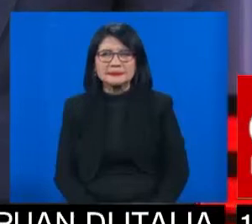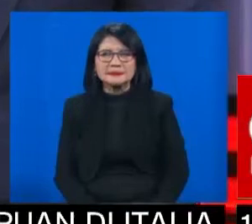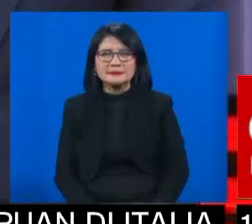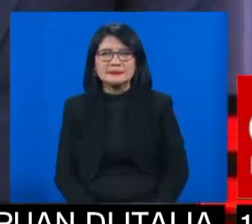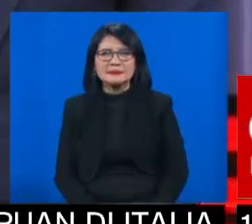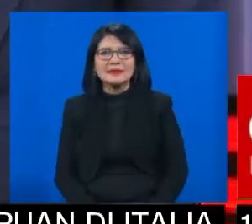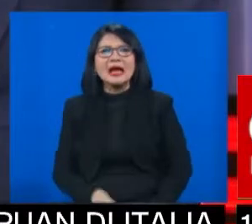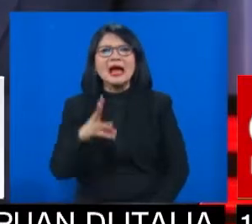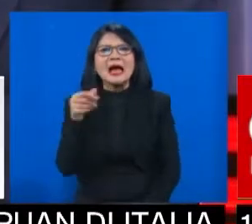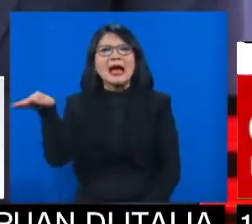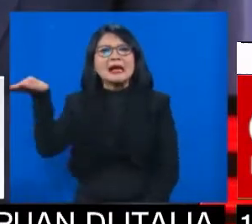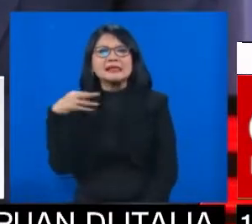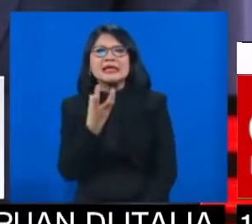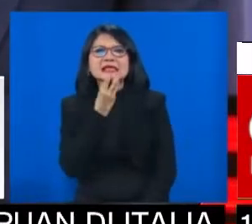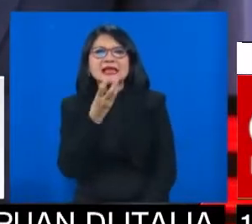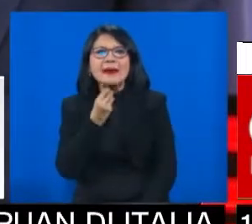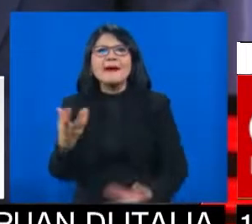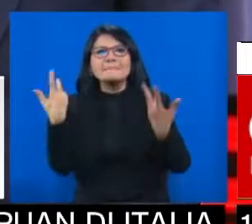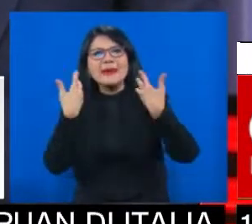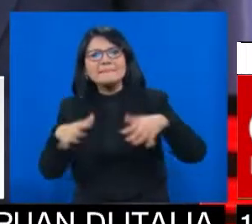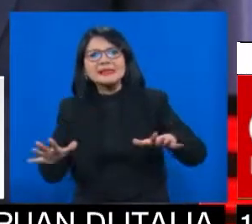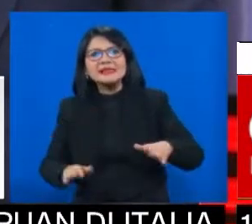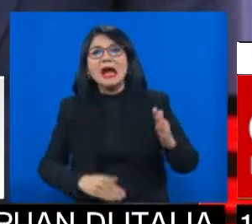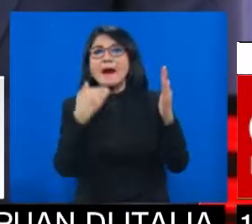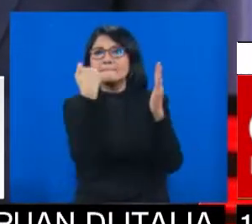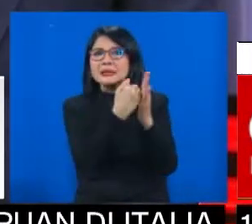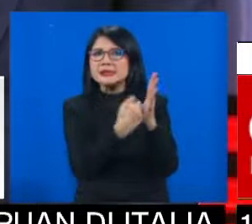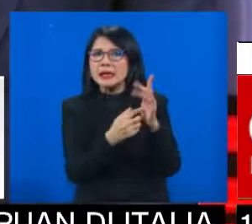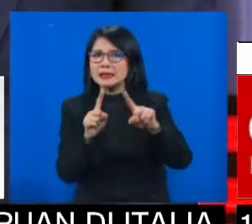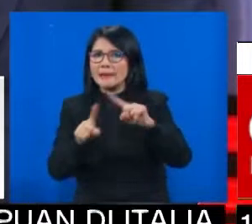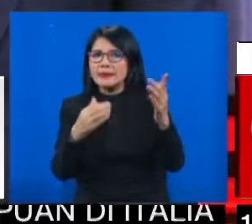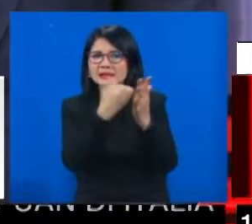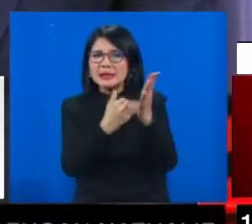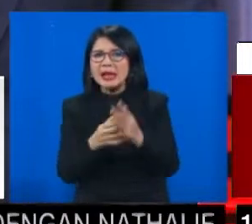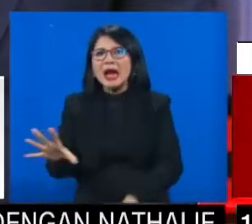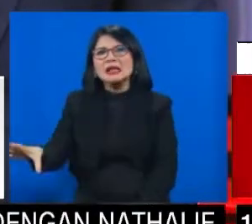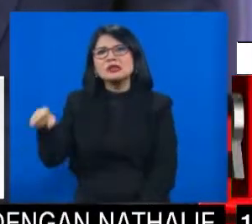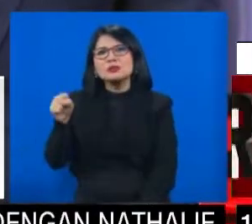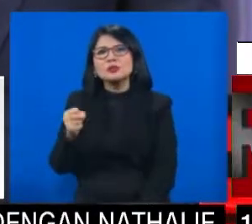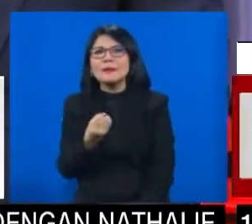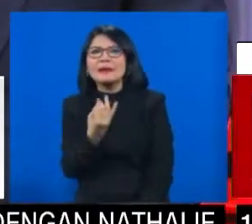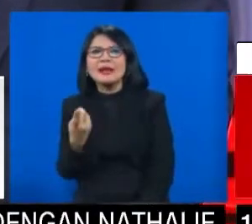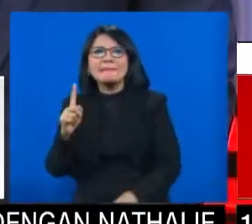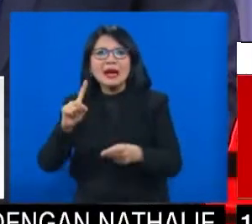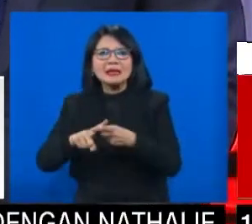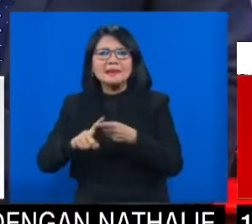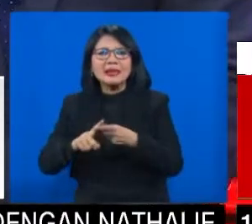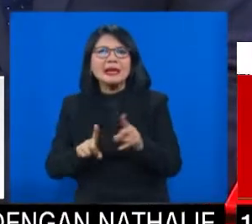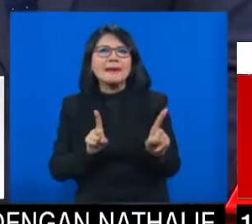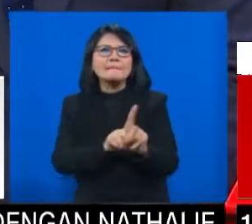Rizik Syihab Rabu pagi bebas bersyarat dari rutan Cipinang, Jakarta Timur. Rizik hanya dijemput oleh beberapa kerabat dan kuasa